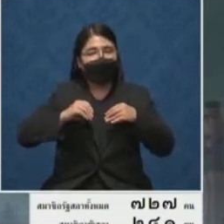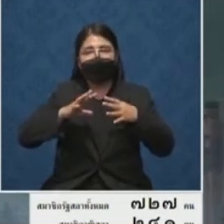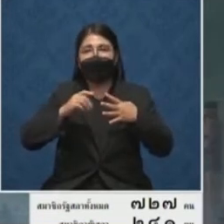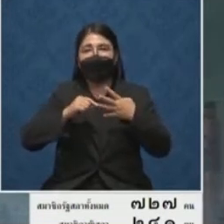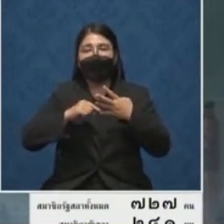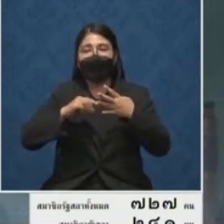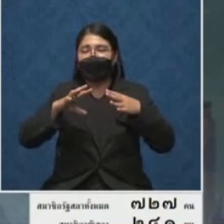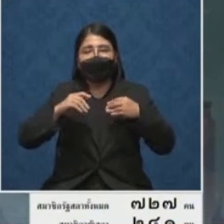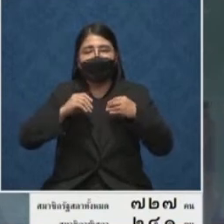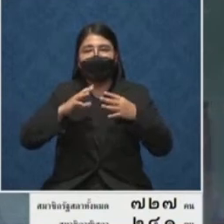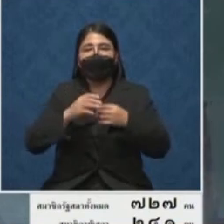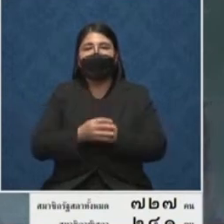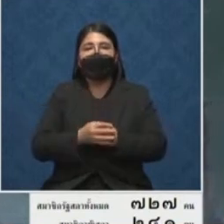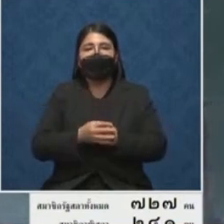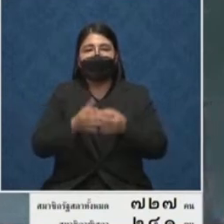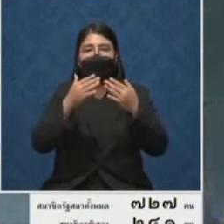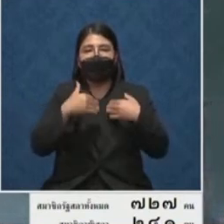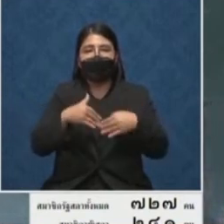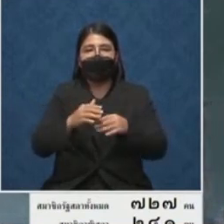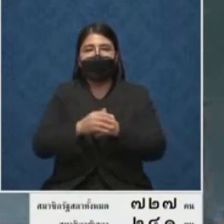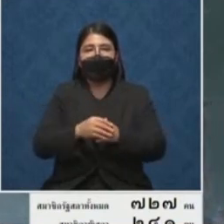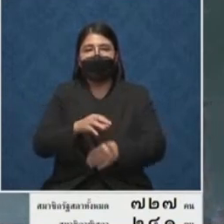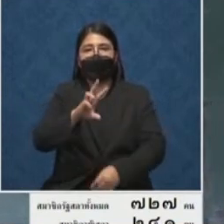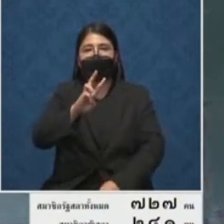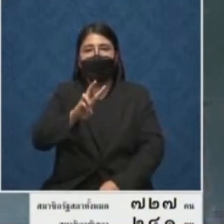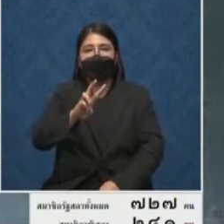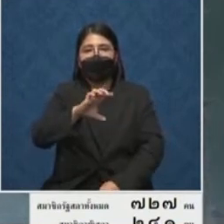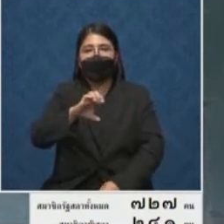ม่รับหลักการ4ไม่รับหลักการครับ